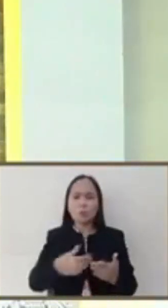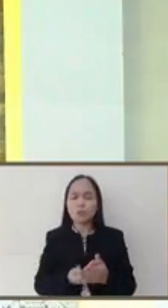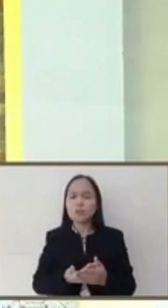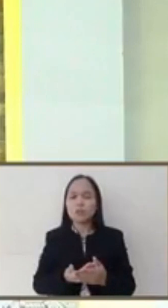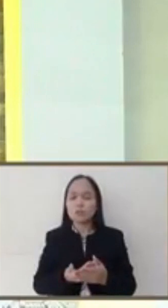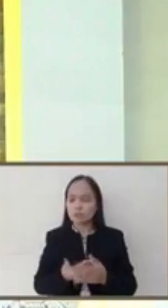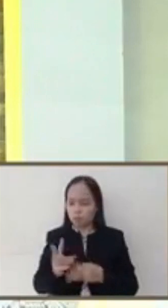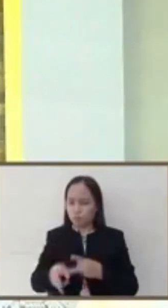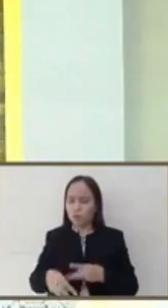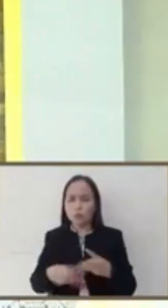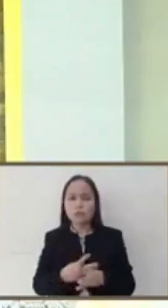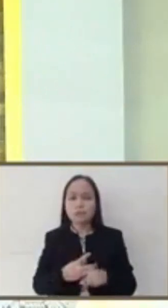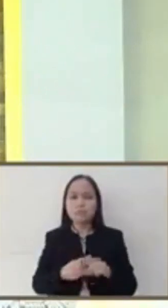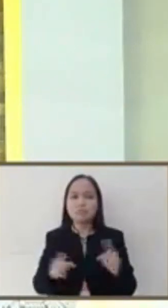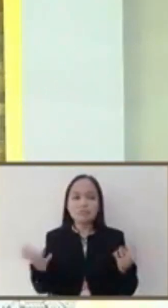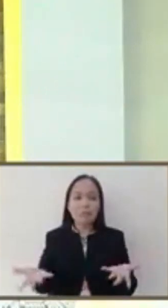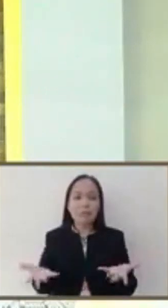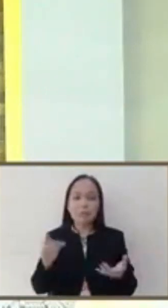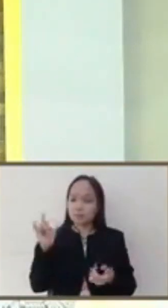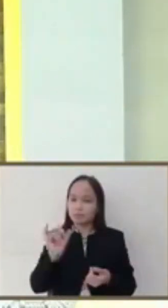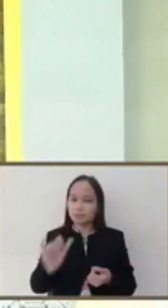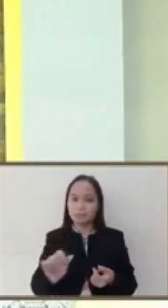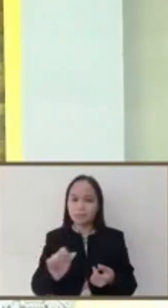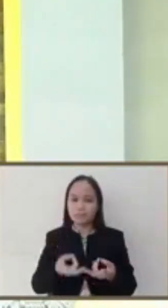world, papatid, pero walang eternal value.